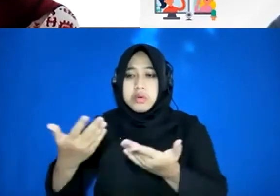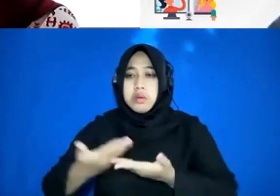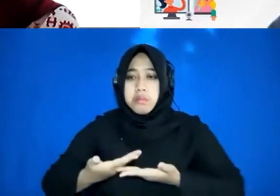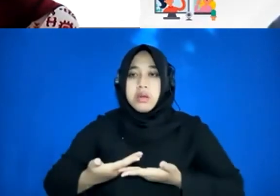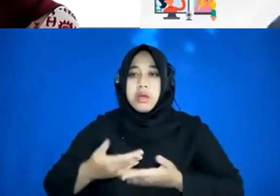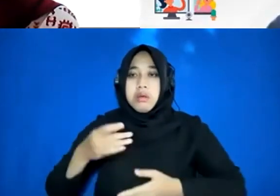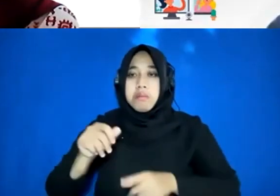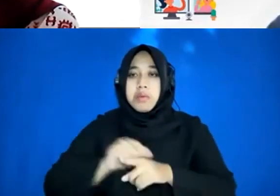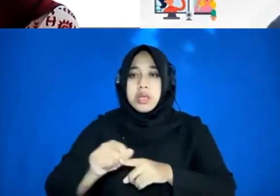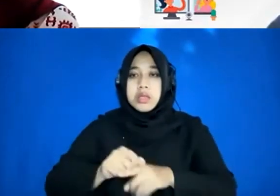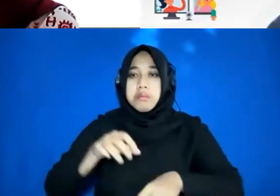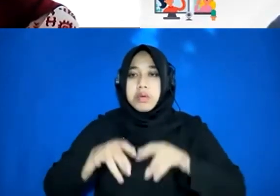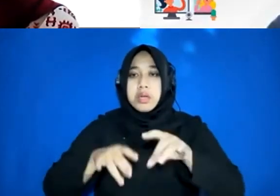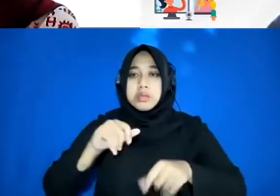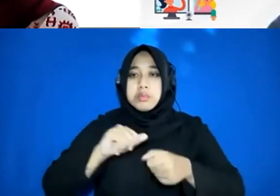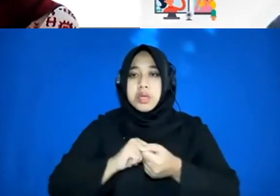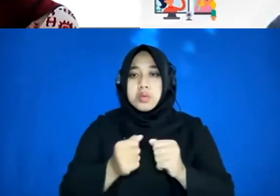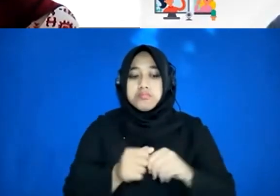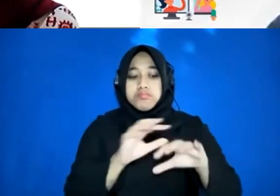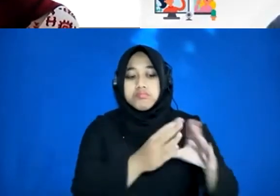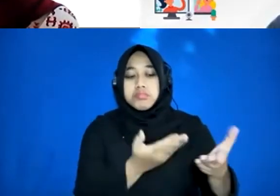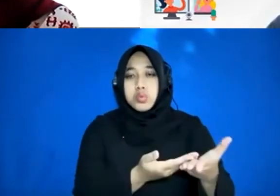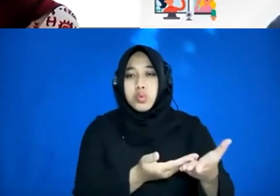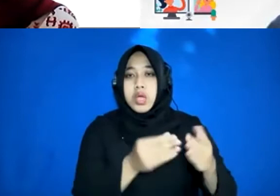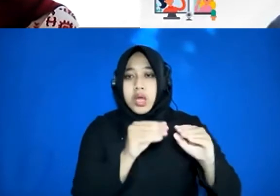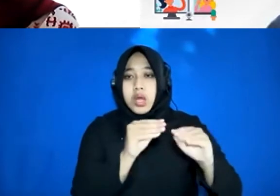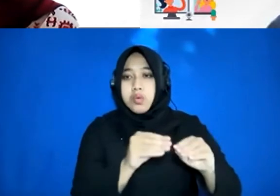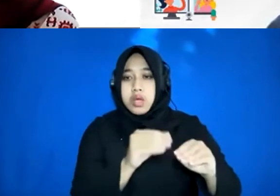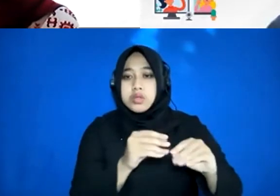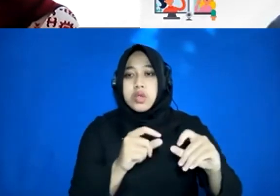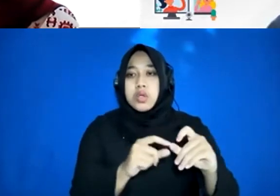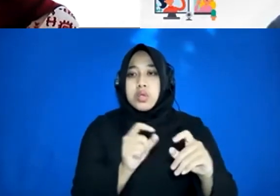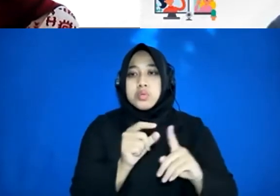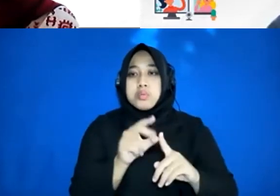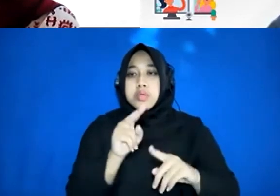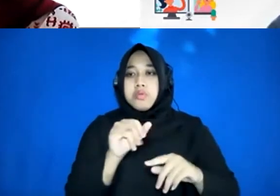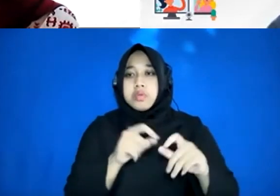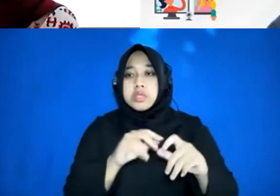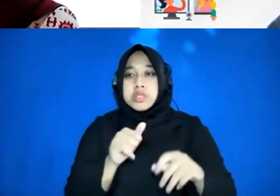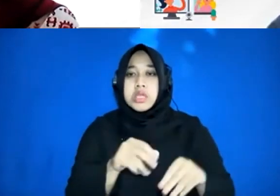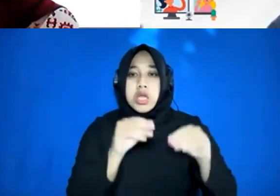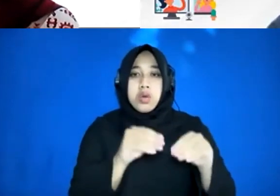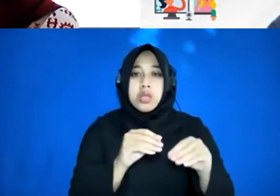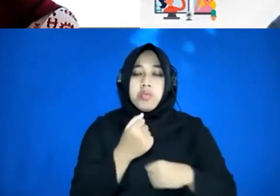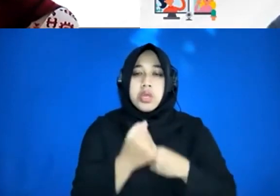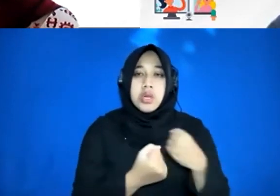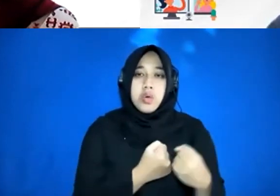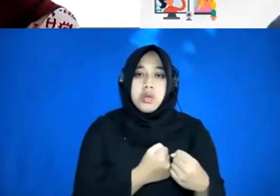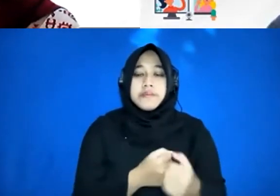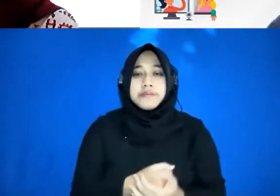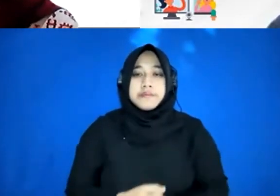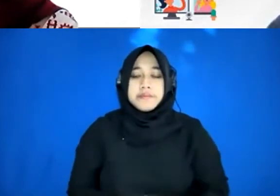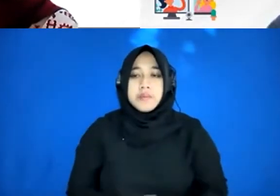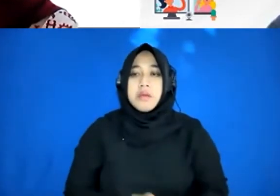Itu bentuk edukatif, supervisi edukatif yang dilakukan. Tentunya masih